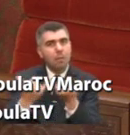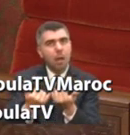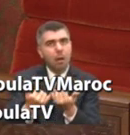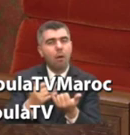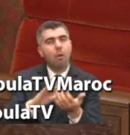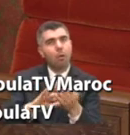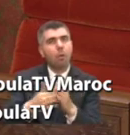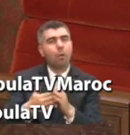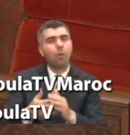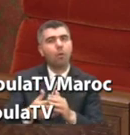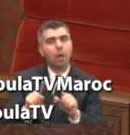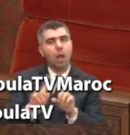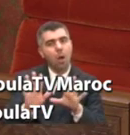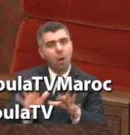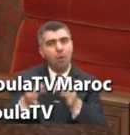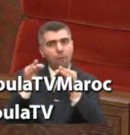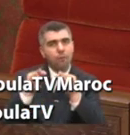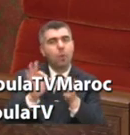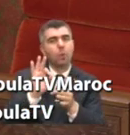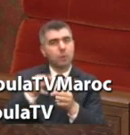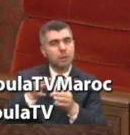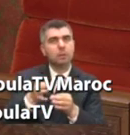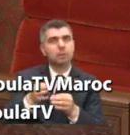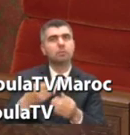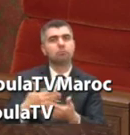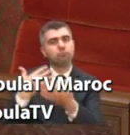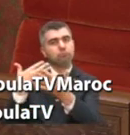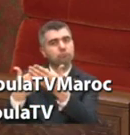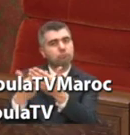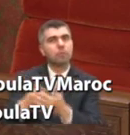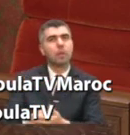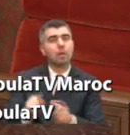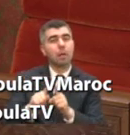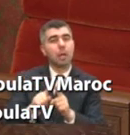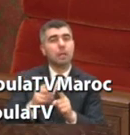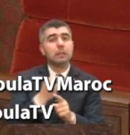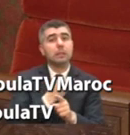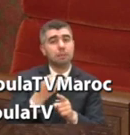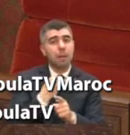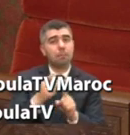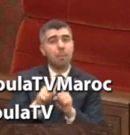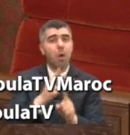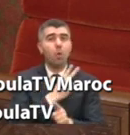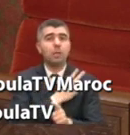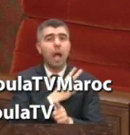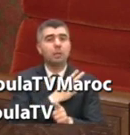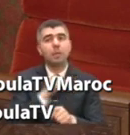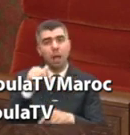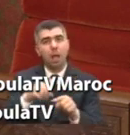المجموعه ديال النتائج الايجابيه اللي بدات كتبان عليه، خاصه انه التحقوا به يعني اساتذه جامعيين